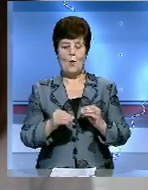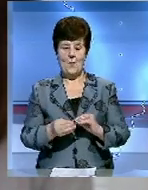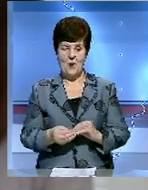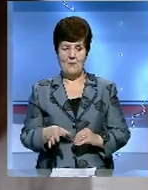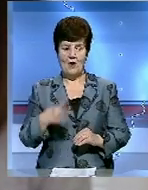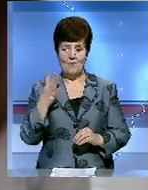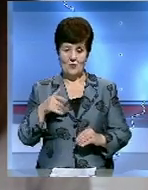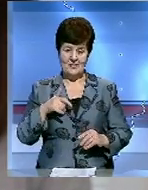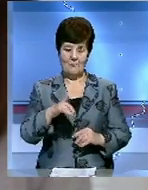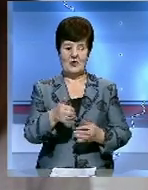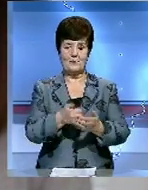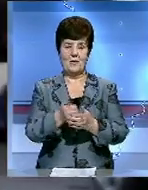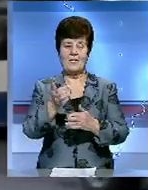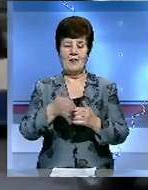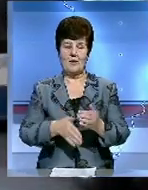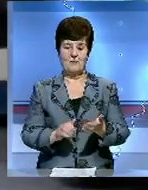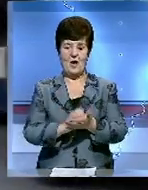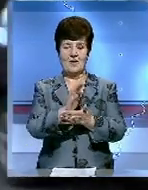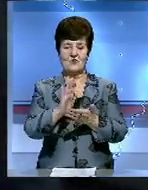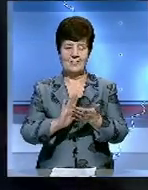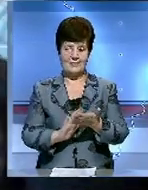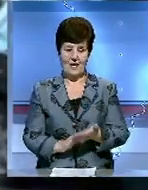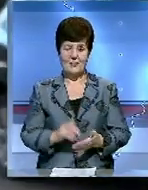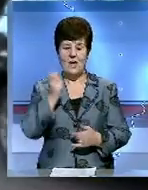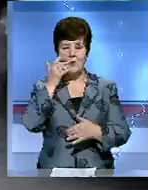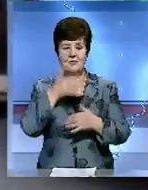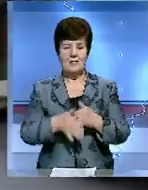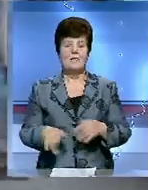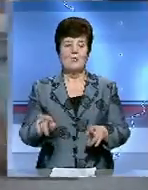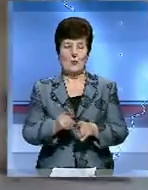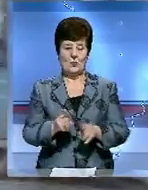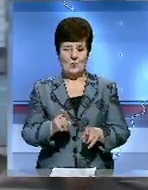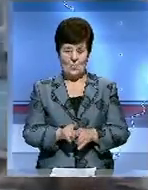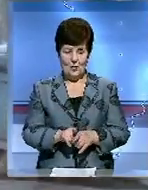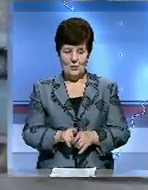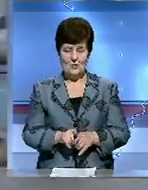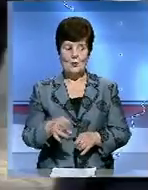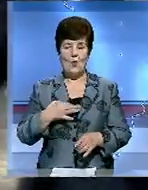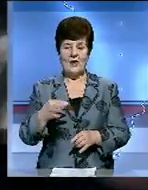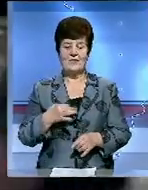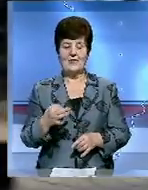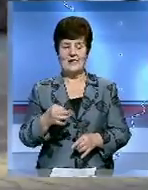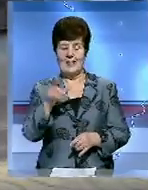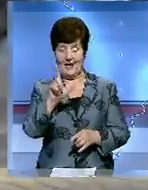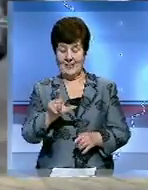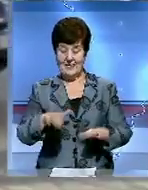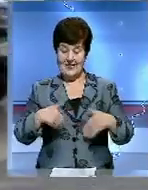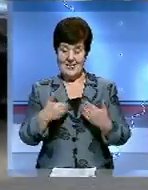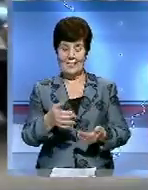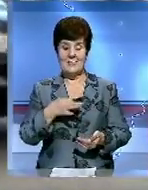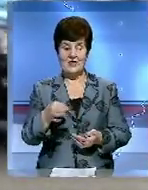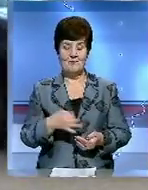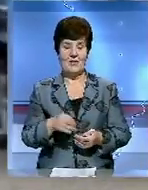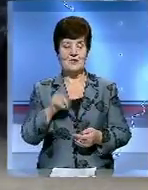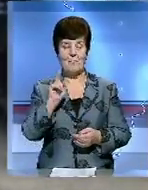până la capăt, m-am înregistrat, am înțeles că totuși un candidat independent la noi nu prea are șanse, mai ales fără buget,